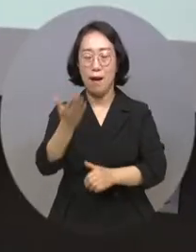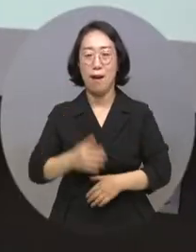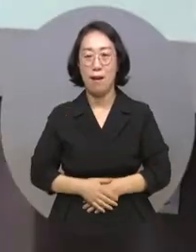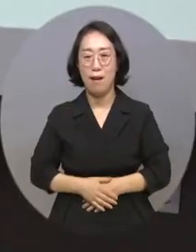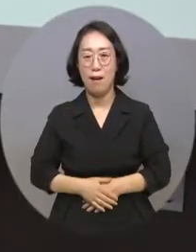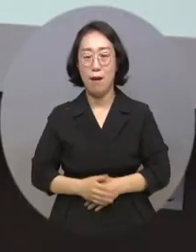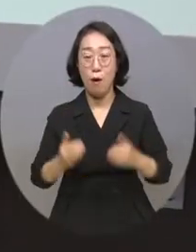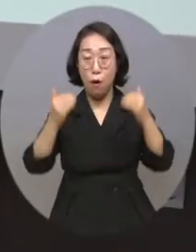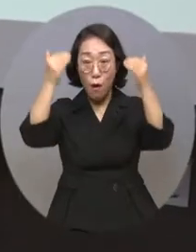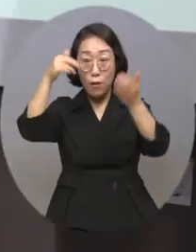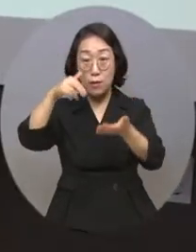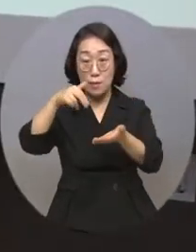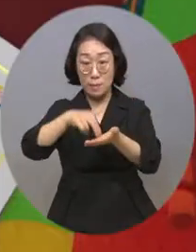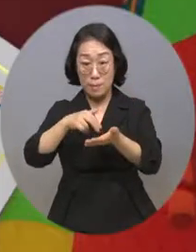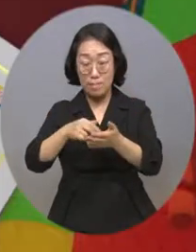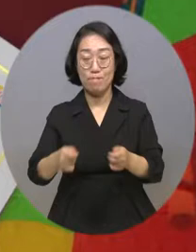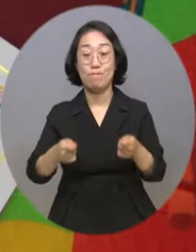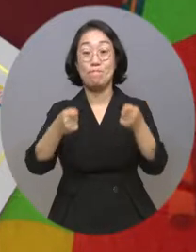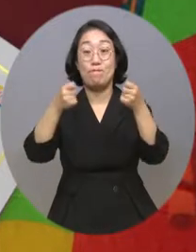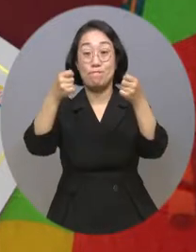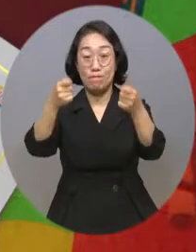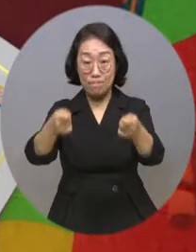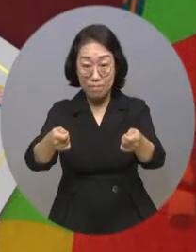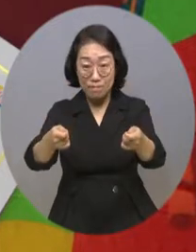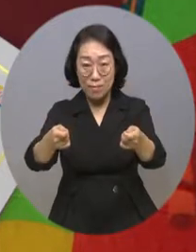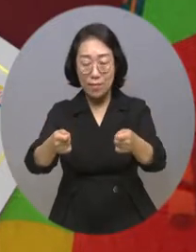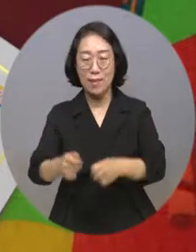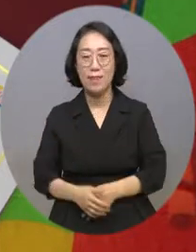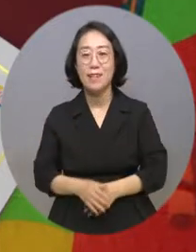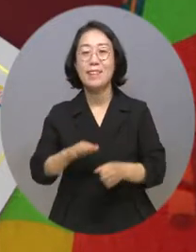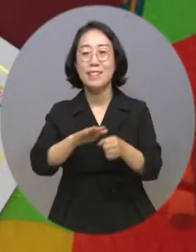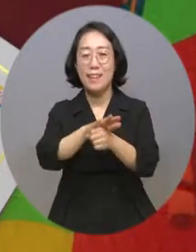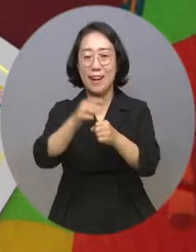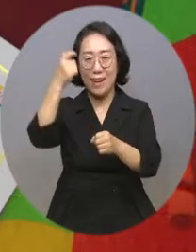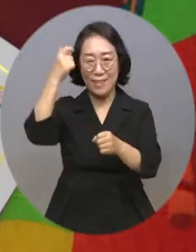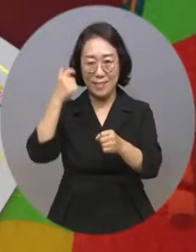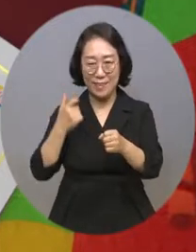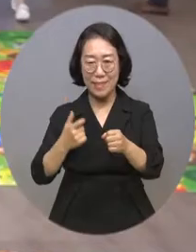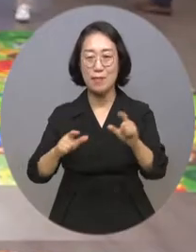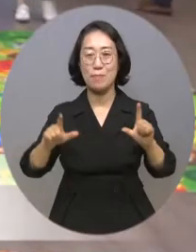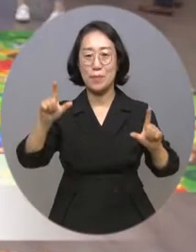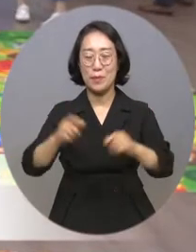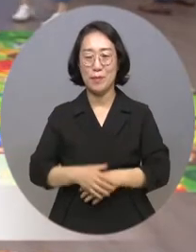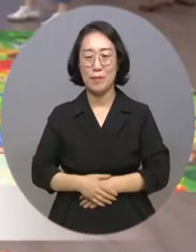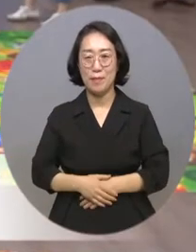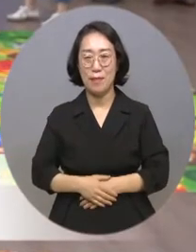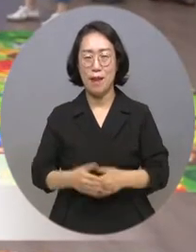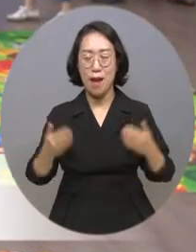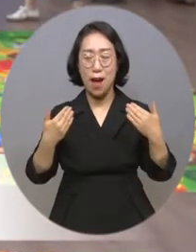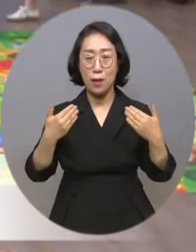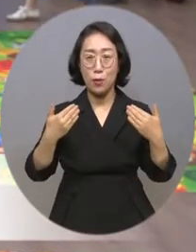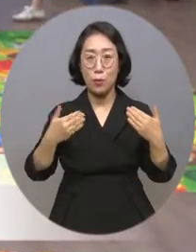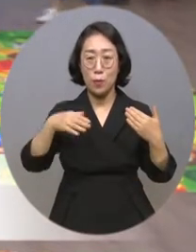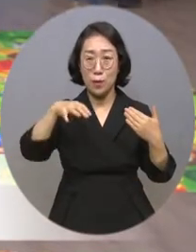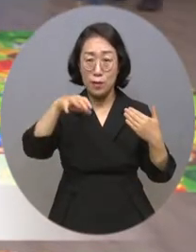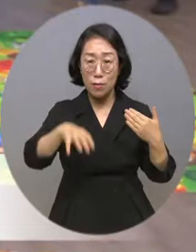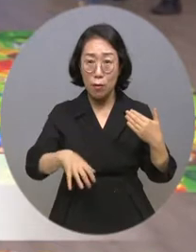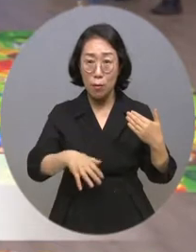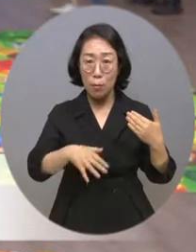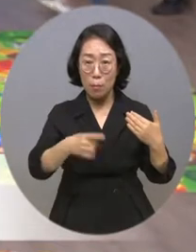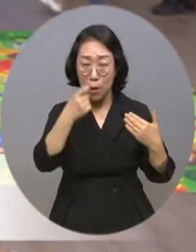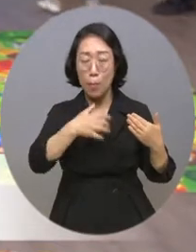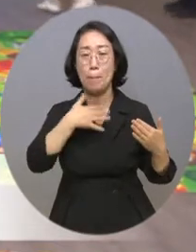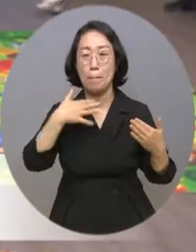마을 어른들이 건네주는 수료증 수여 시간 또한 사랑이 가득합니다. 학교에서 함께할 수 없는